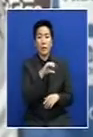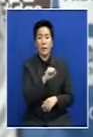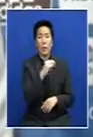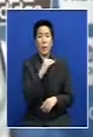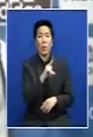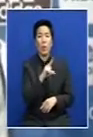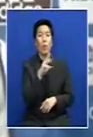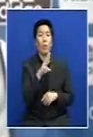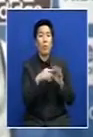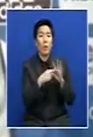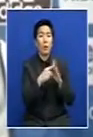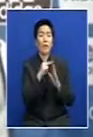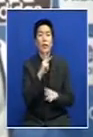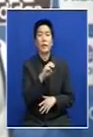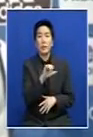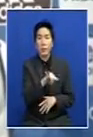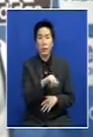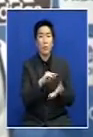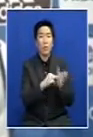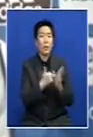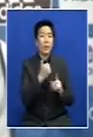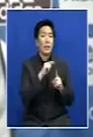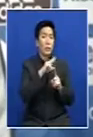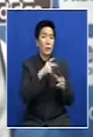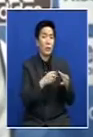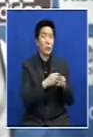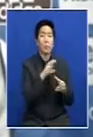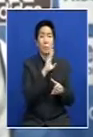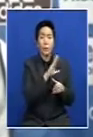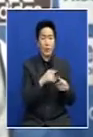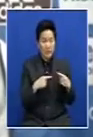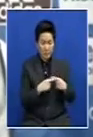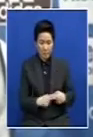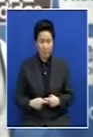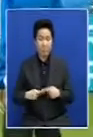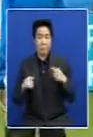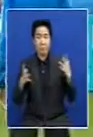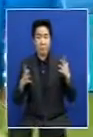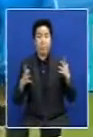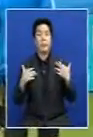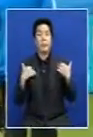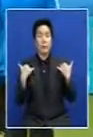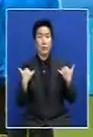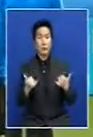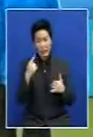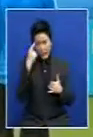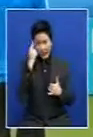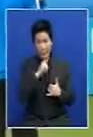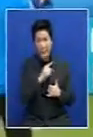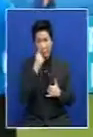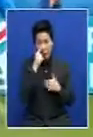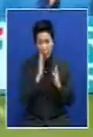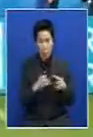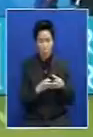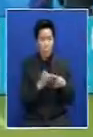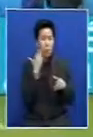านะอันดับ3ของกลุ่ม B นะครับเกมนี้ไม่มีผู้เล่นปัญหาบาดเจ็บหรือว่าติดโทษแบนนะครับคาดว่าจะใช้ผู้เล่น